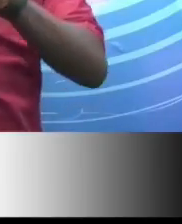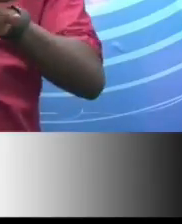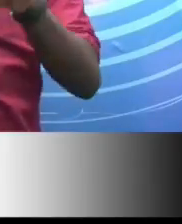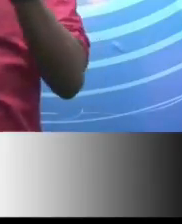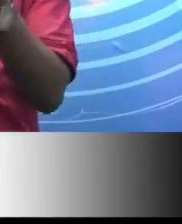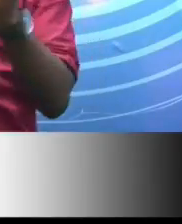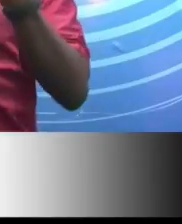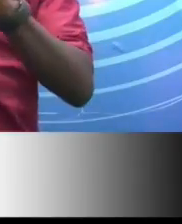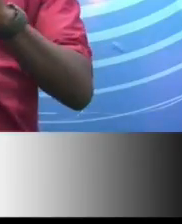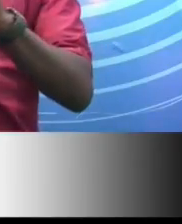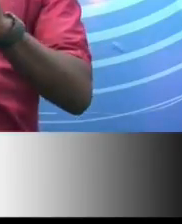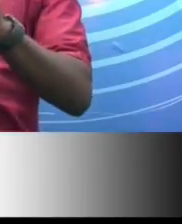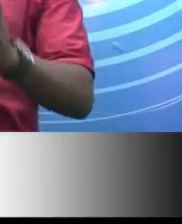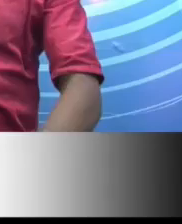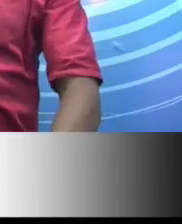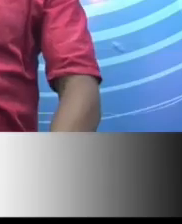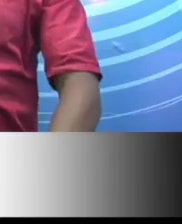development.